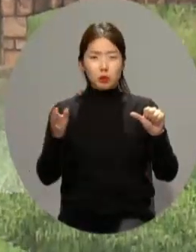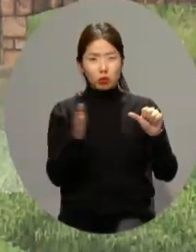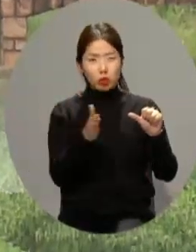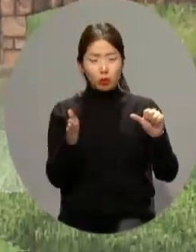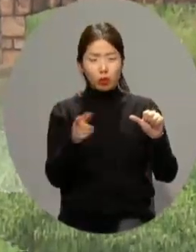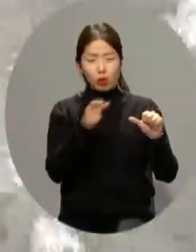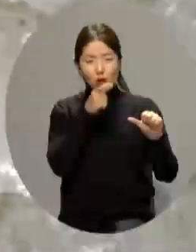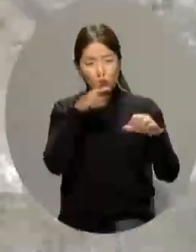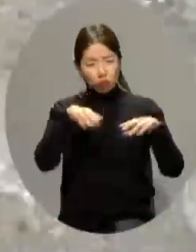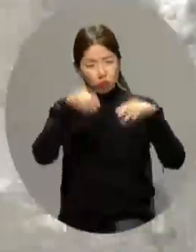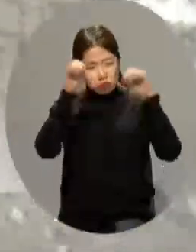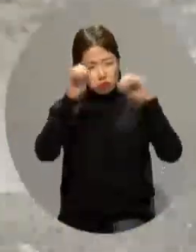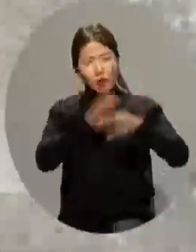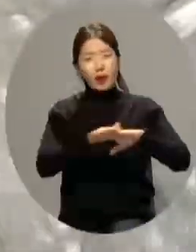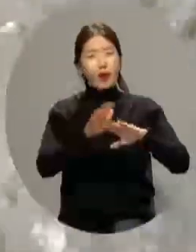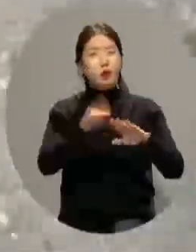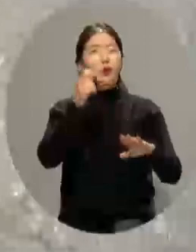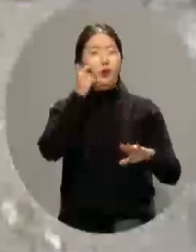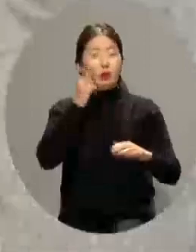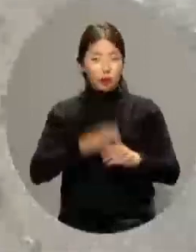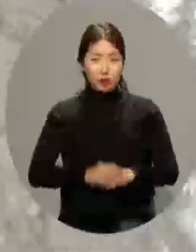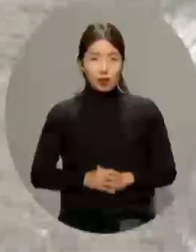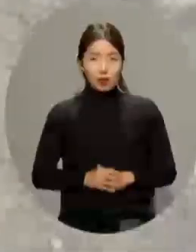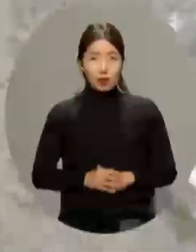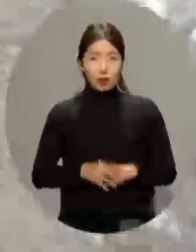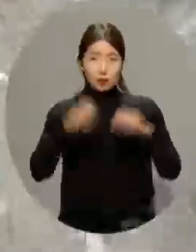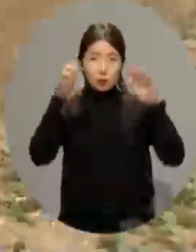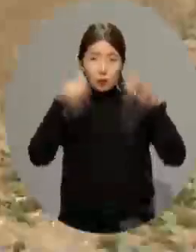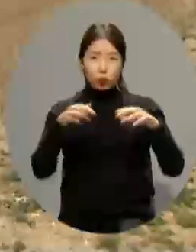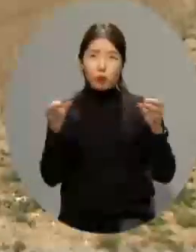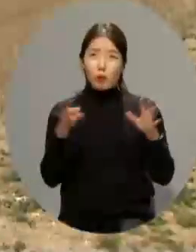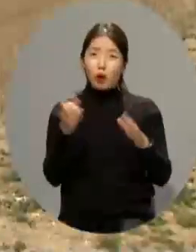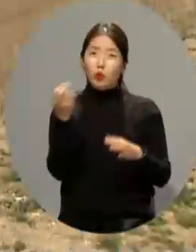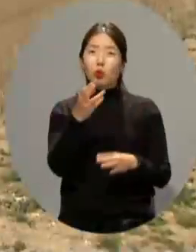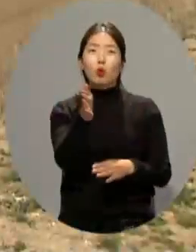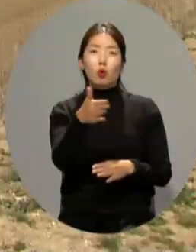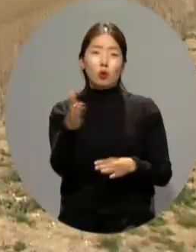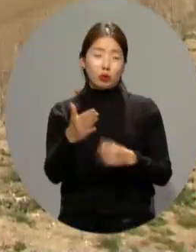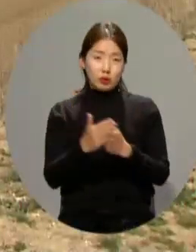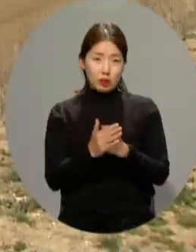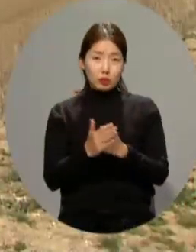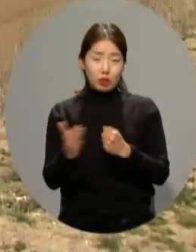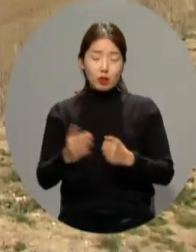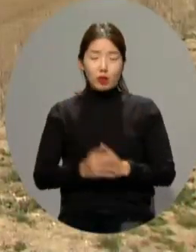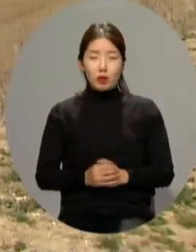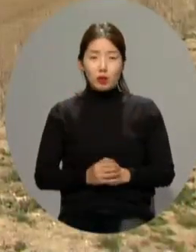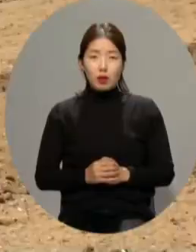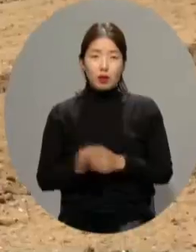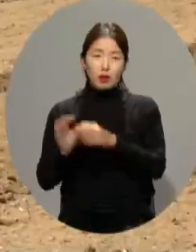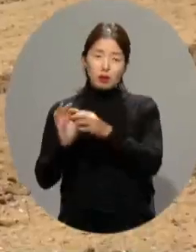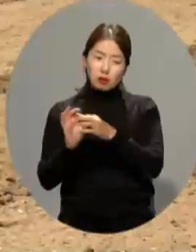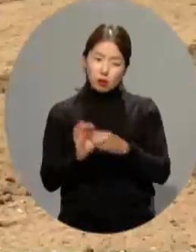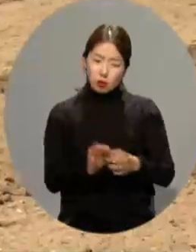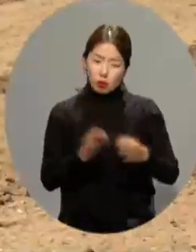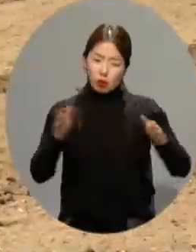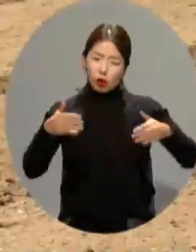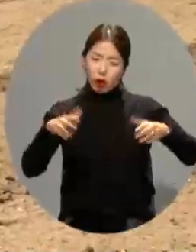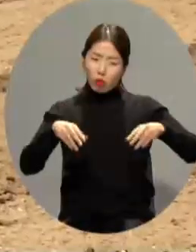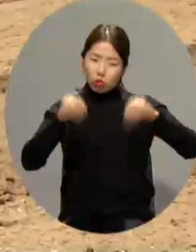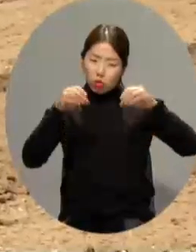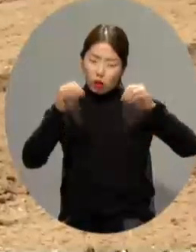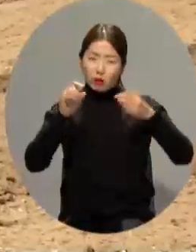가뭄에 담비는 아닙니다 더군다나 비 소식이 당분간 없을 것으로 관측되면서 끝모를 가을